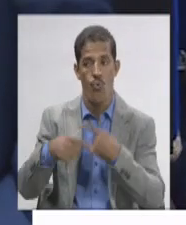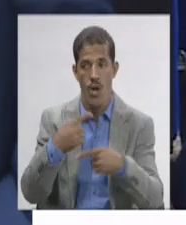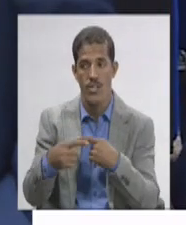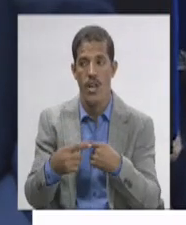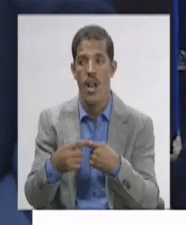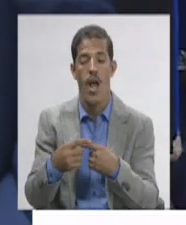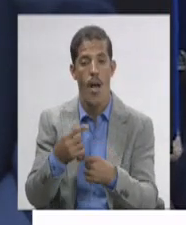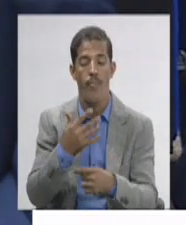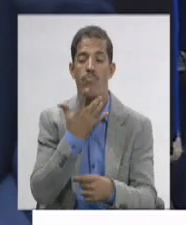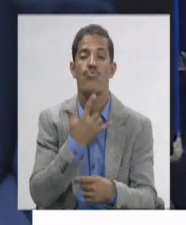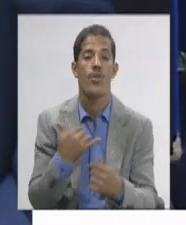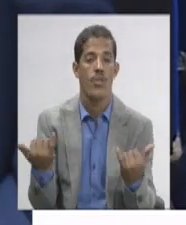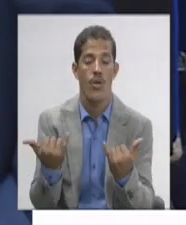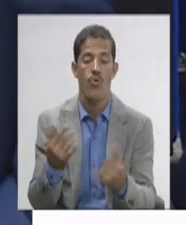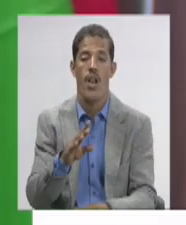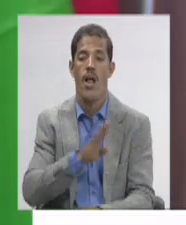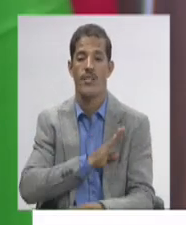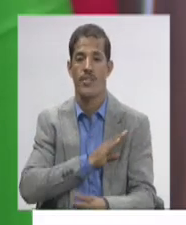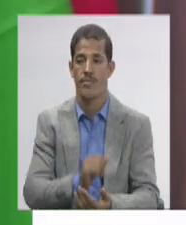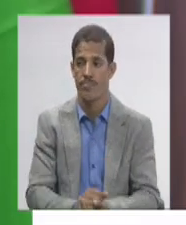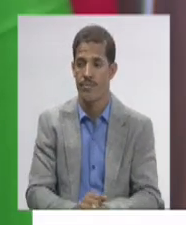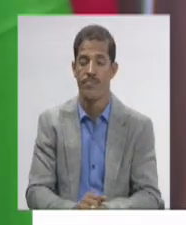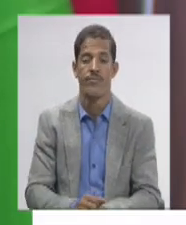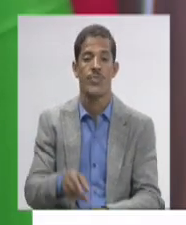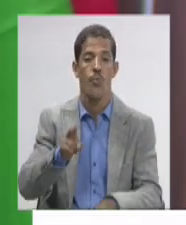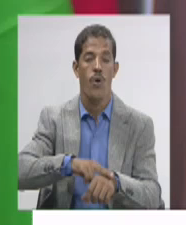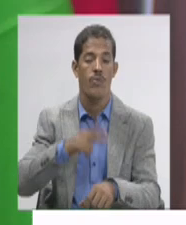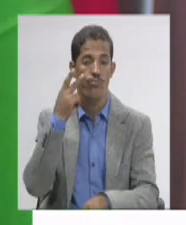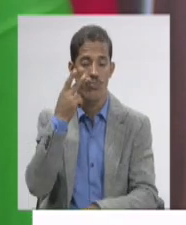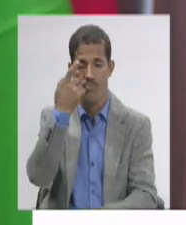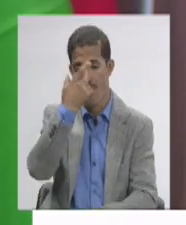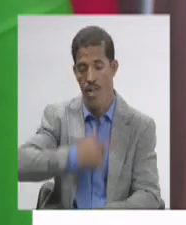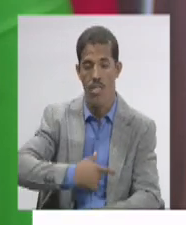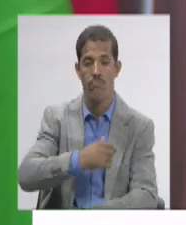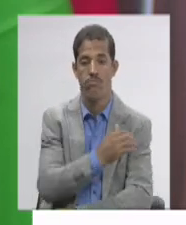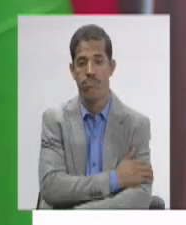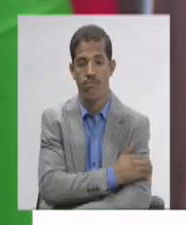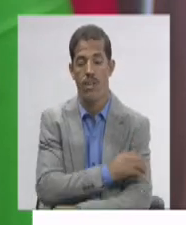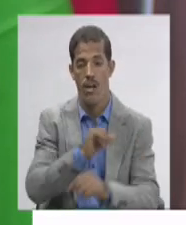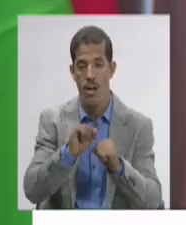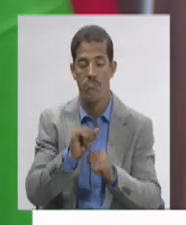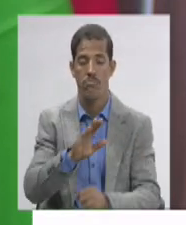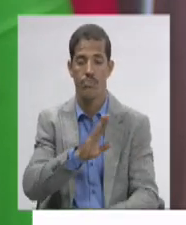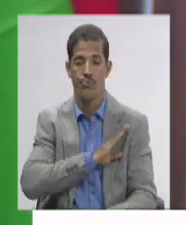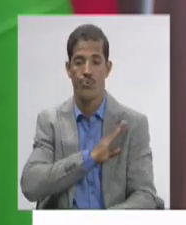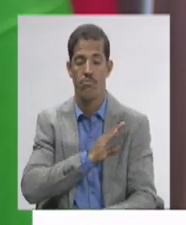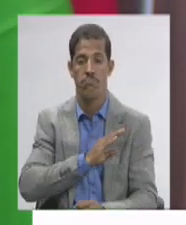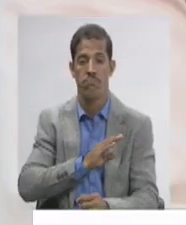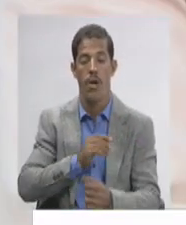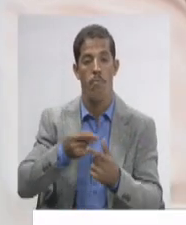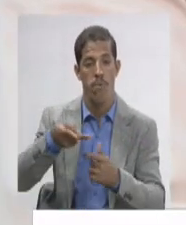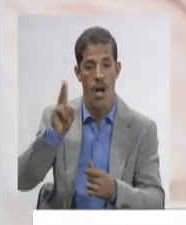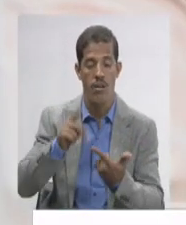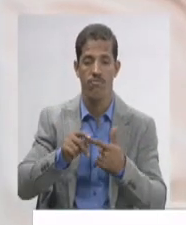احتياجات المؤسسه العسكريه ويوفر اكتفاء ذاتيه من الكفاءات البشريه المسلحه بمهارات التخطيط